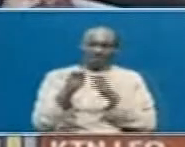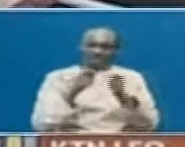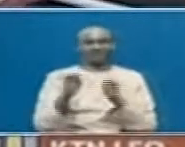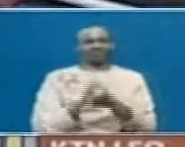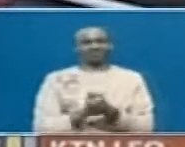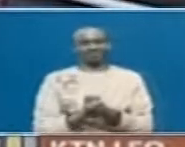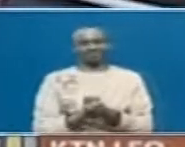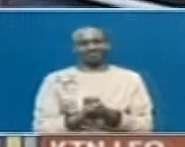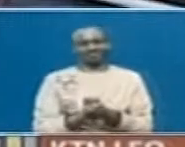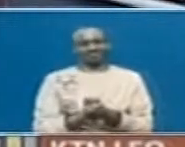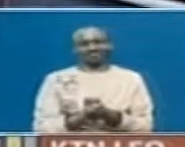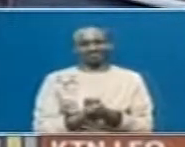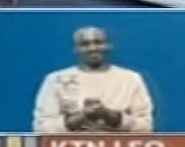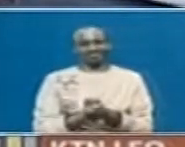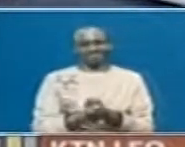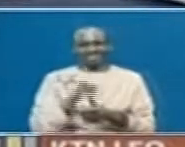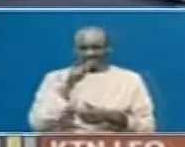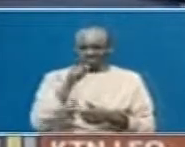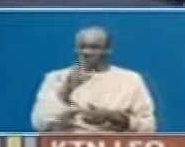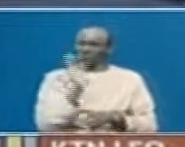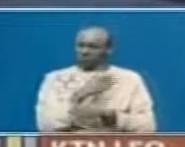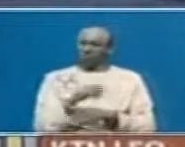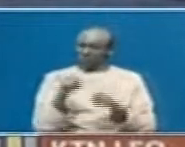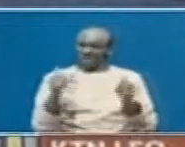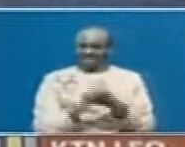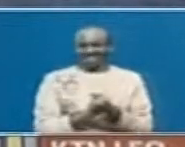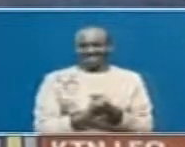Tawala. Aha, kumbukumbu nzuri mpaka machozi yanatoka.